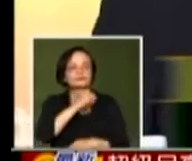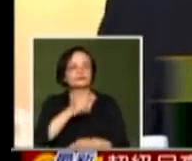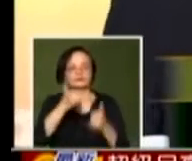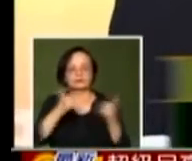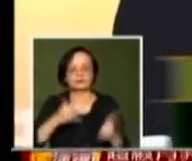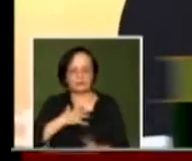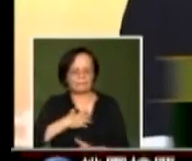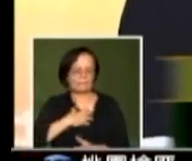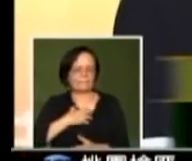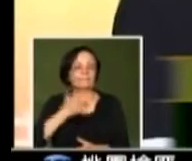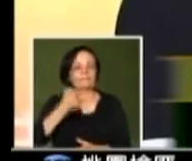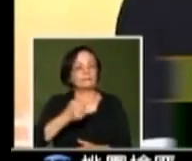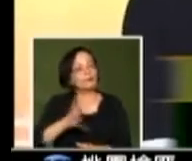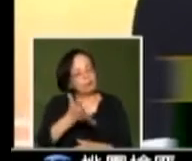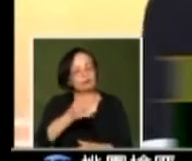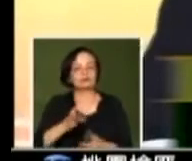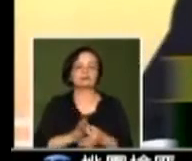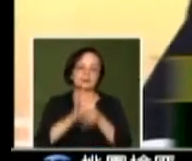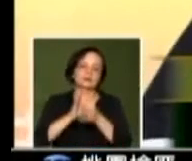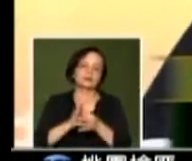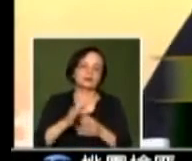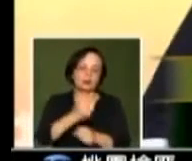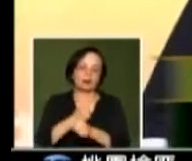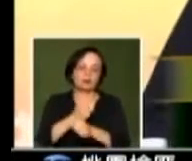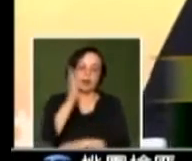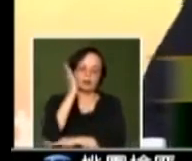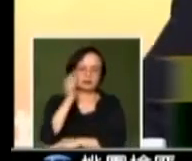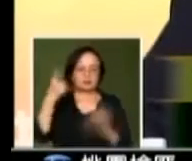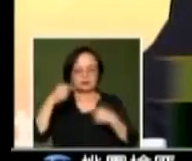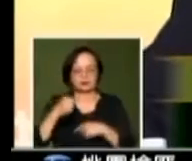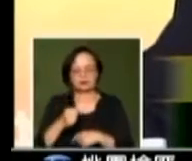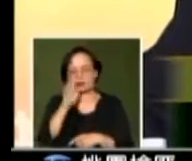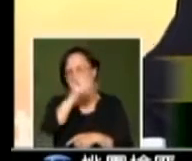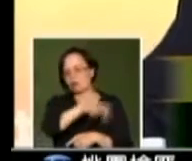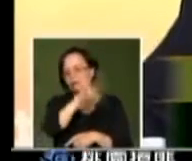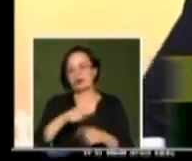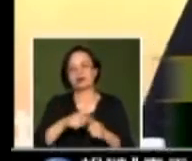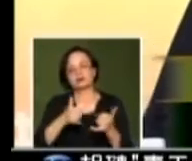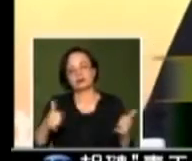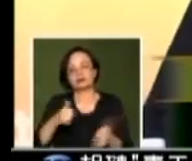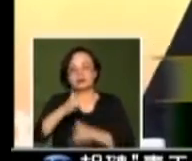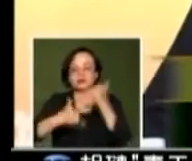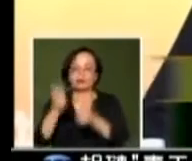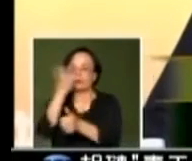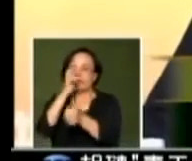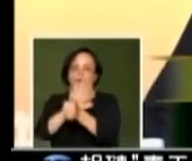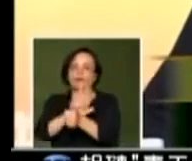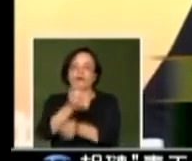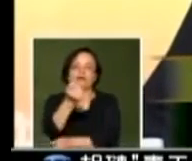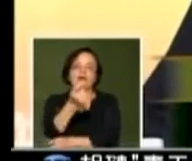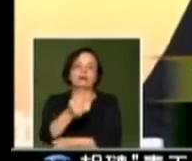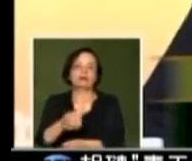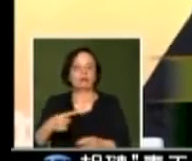腾了，就是马英九政府完全不在乎人民死活嘛，完全这个不照顾人民的生活嘛，所